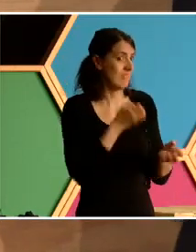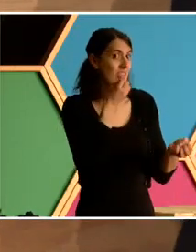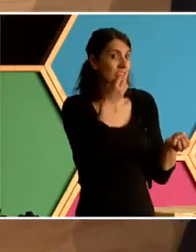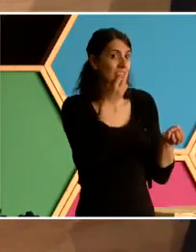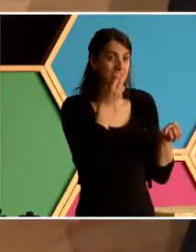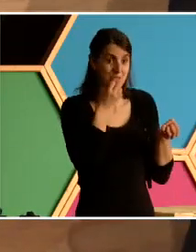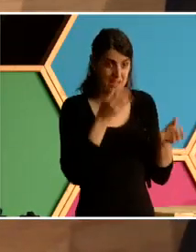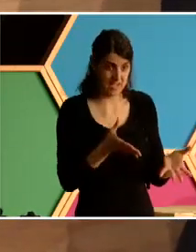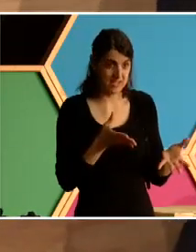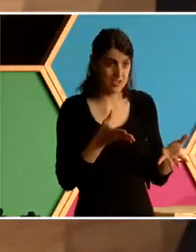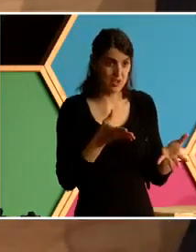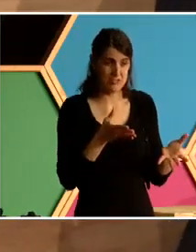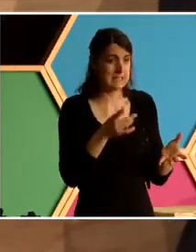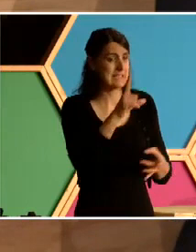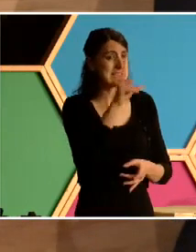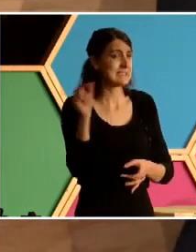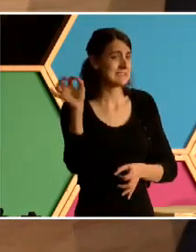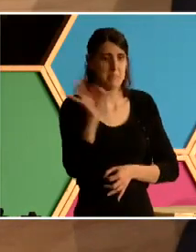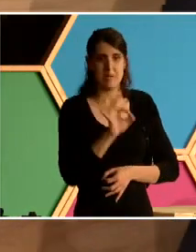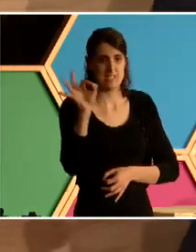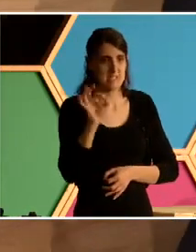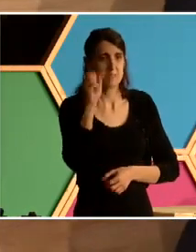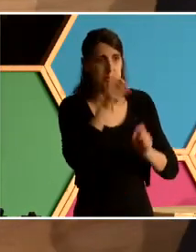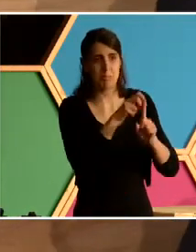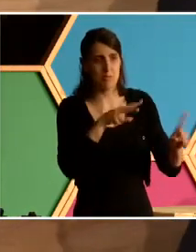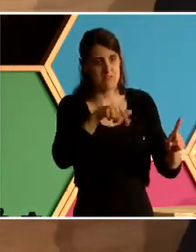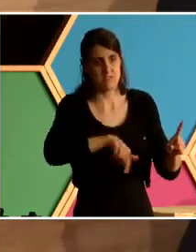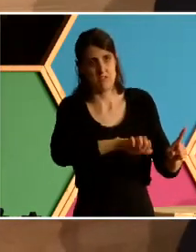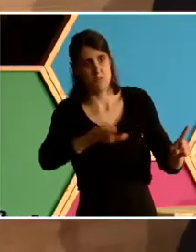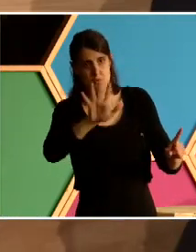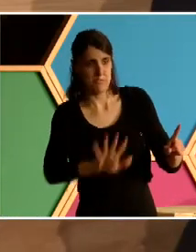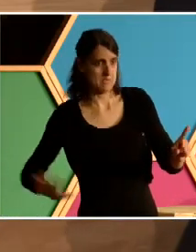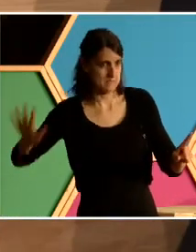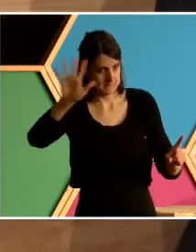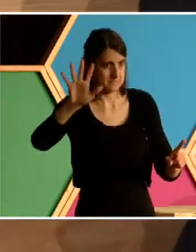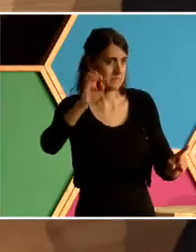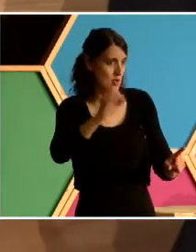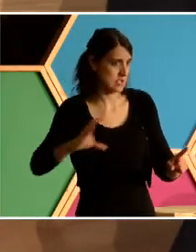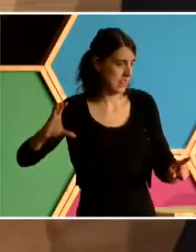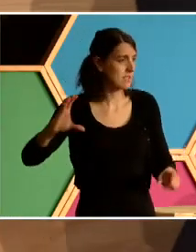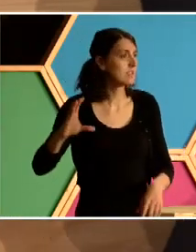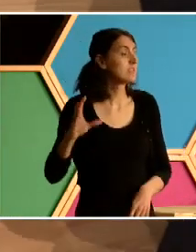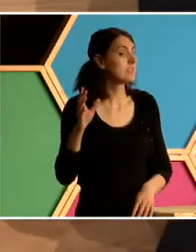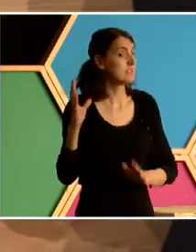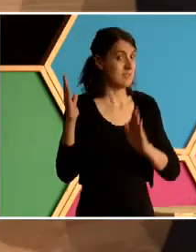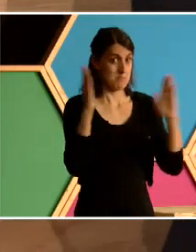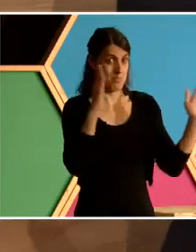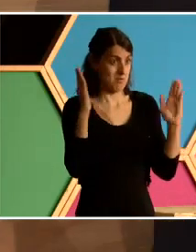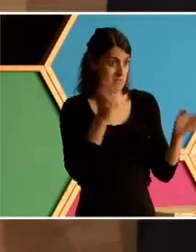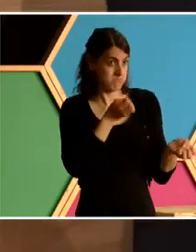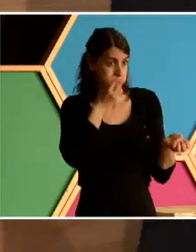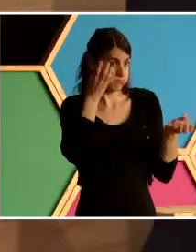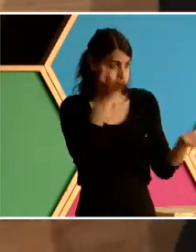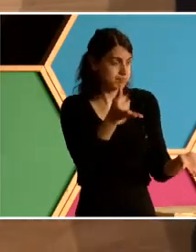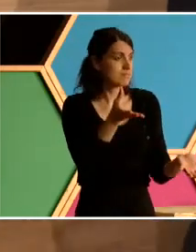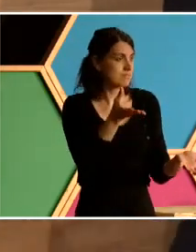declaració gairebé 100% occidentalitzada. Però a més, per l'època en què es va formular, us donareu